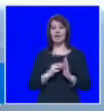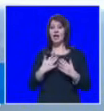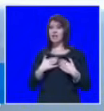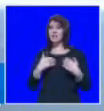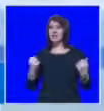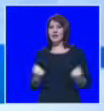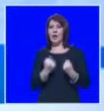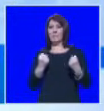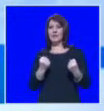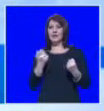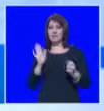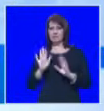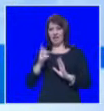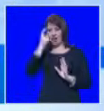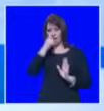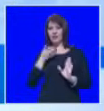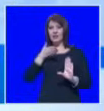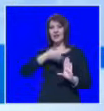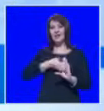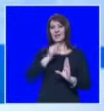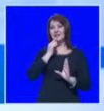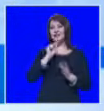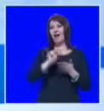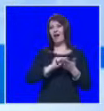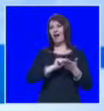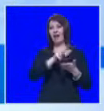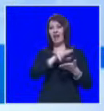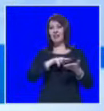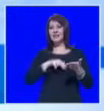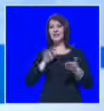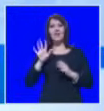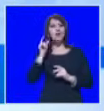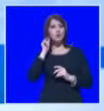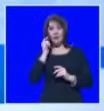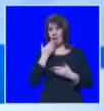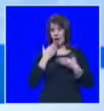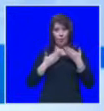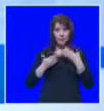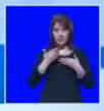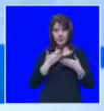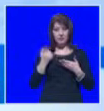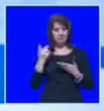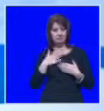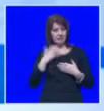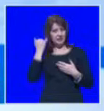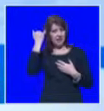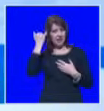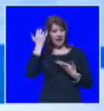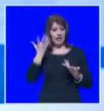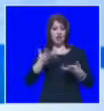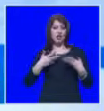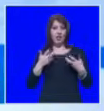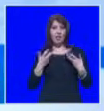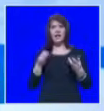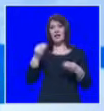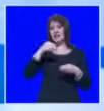да влезете в тази листа, господин Лорер? Обсъждано ли е вашето име? Вие имате ли намерение, идея, желание да се